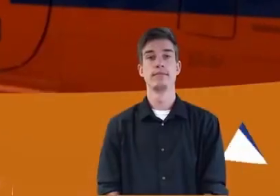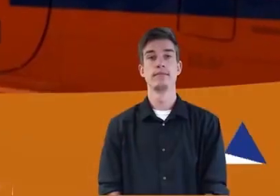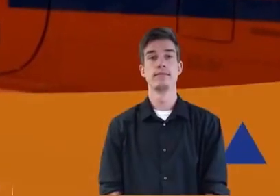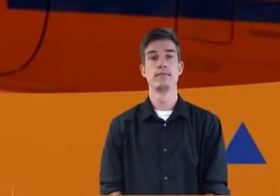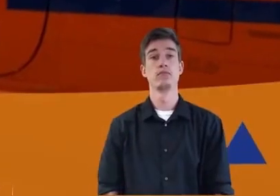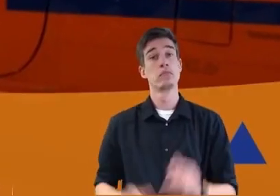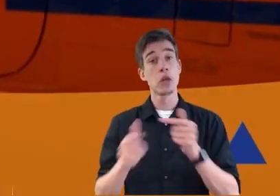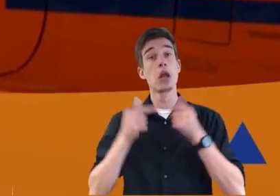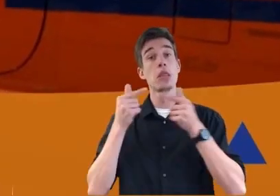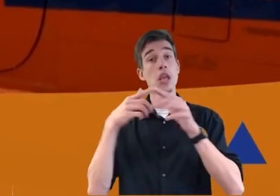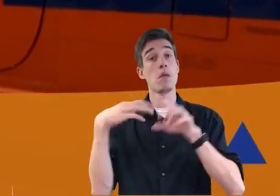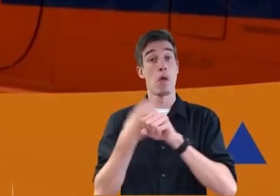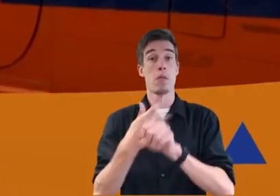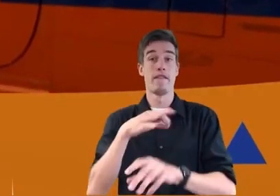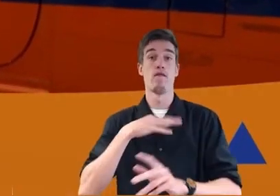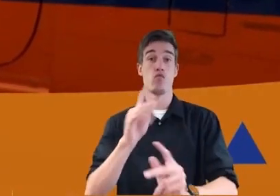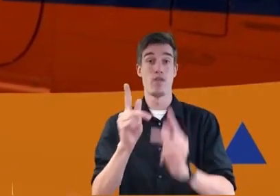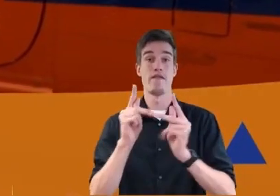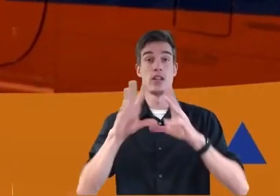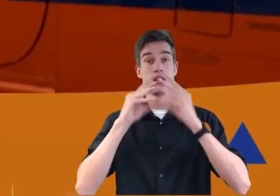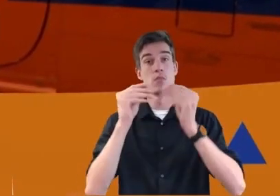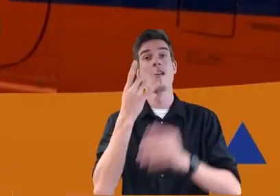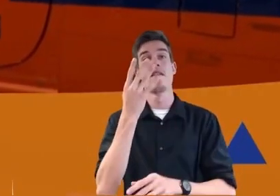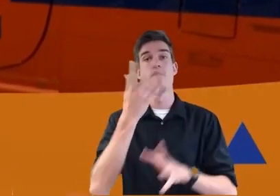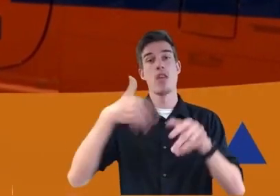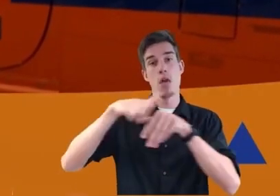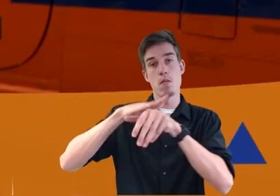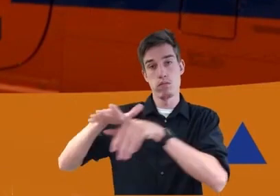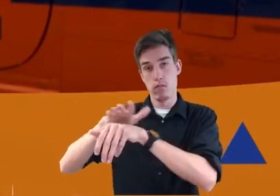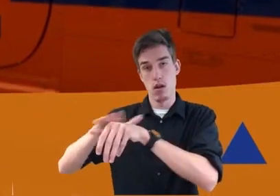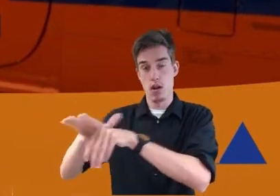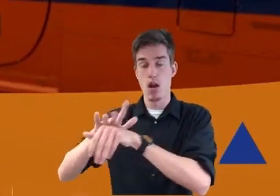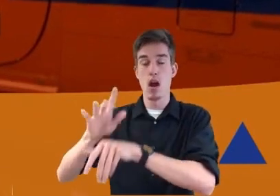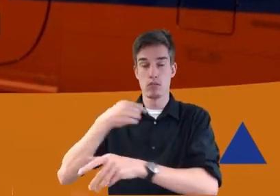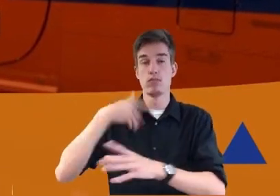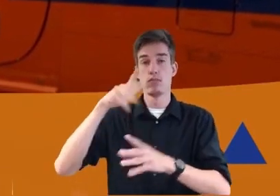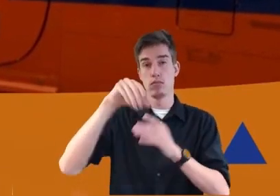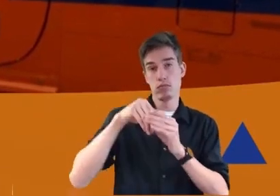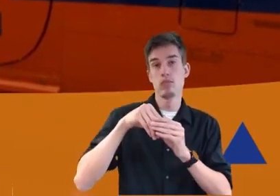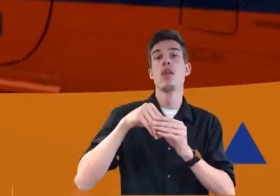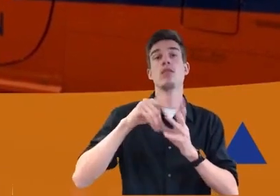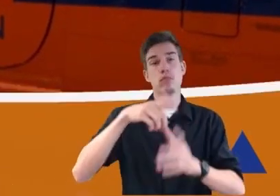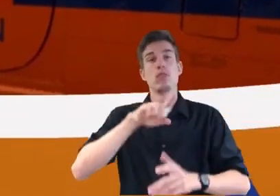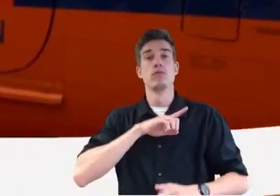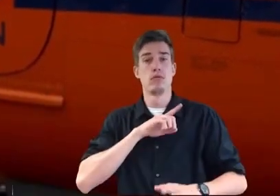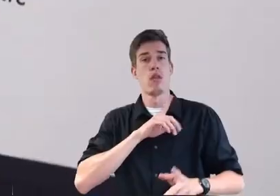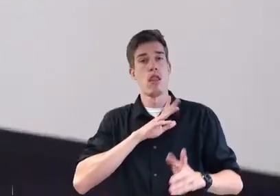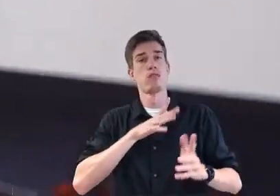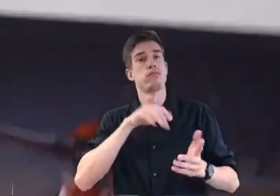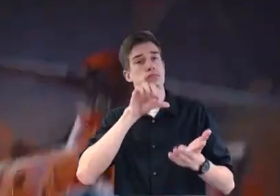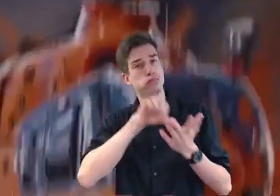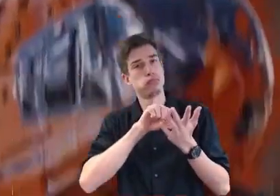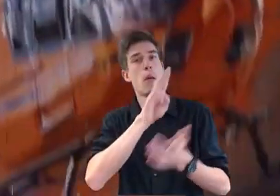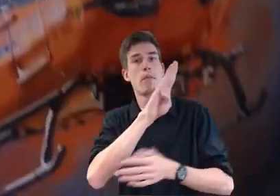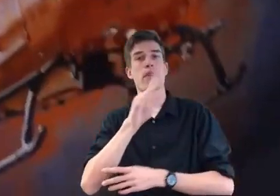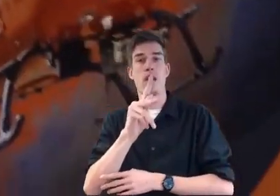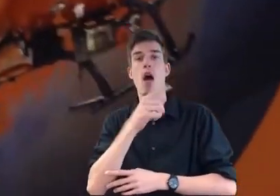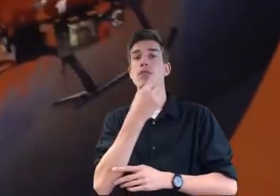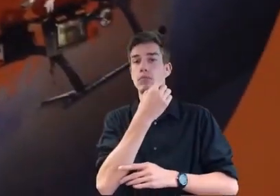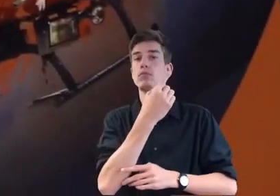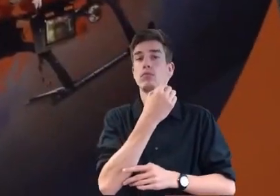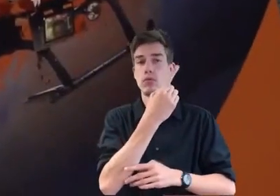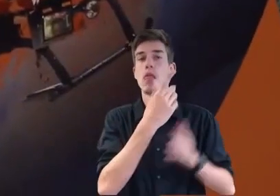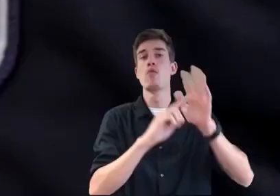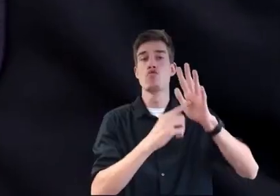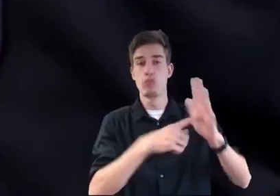Die Teamarbeit besteht im Wesentlichen aus vier großen Playern, möchte ich sagen. Das fängt beim BBK selbst an. Das BBK beschafft die Hubschrauber. Es